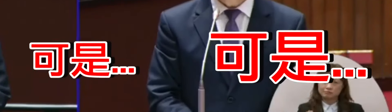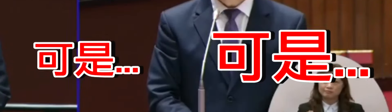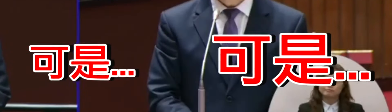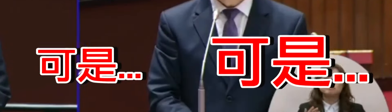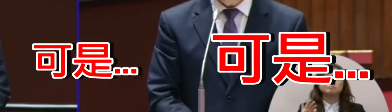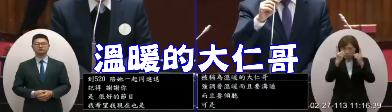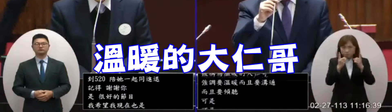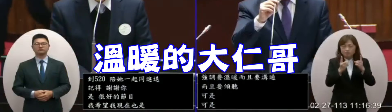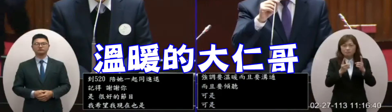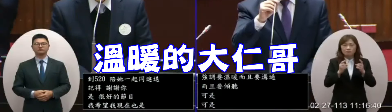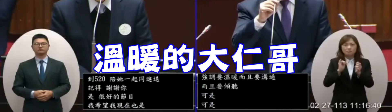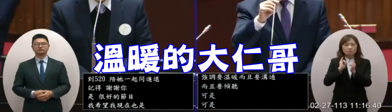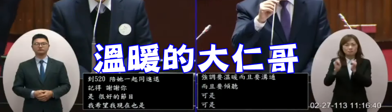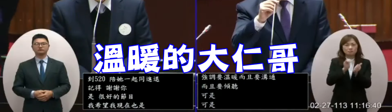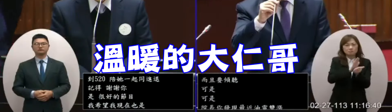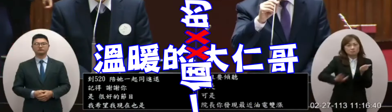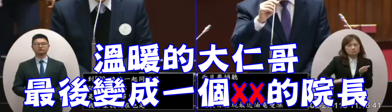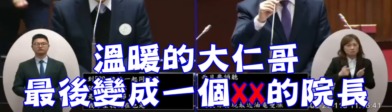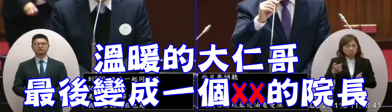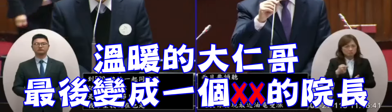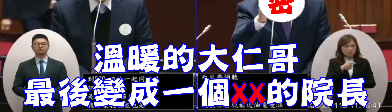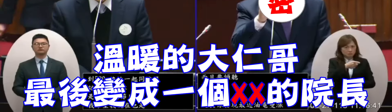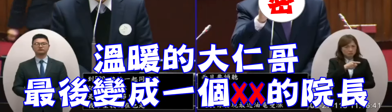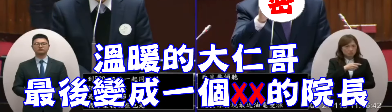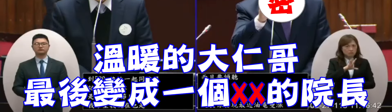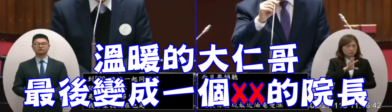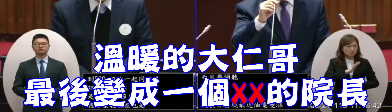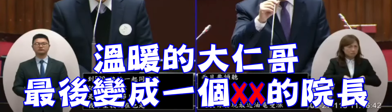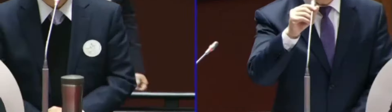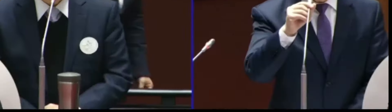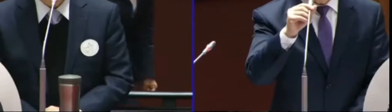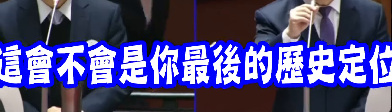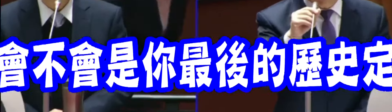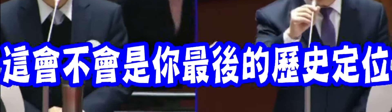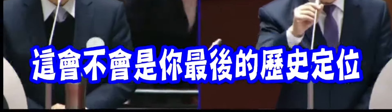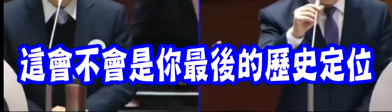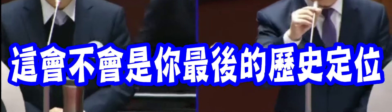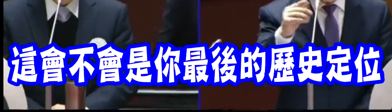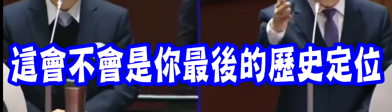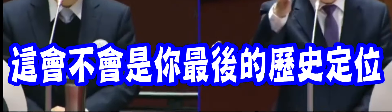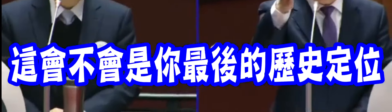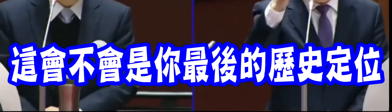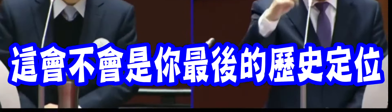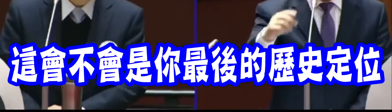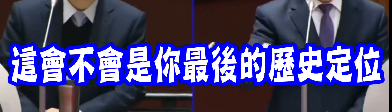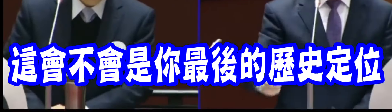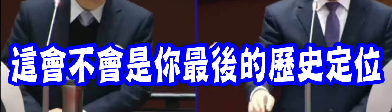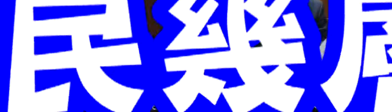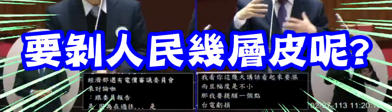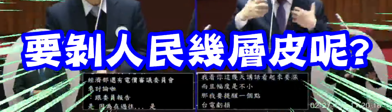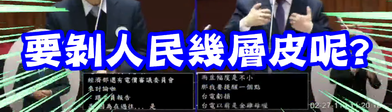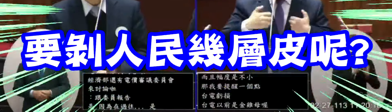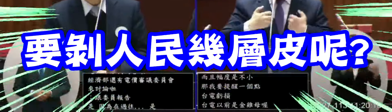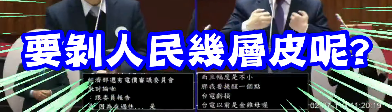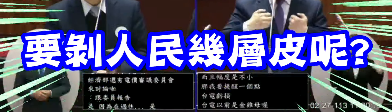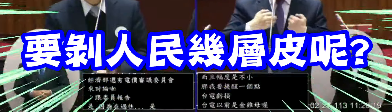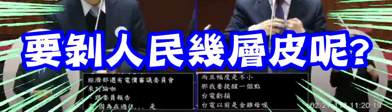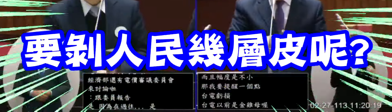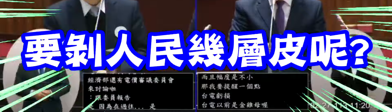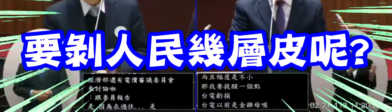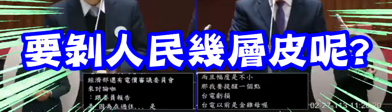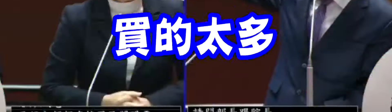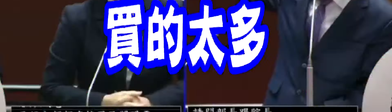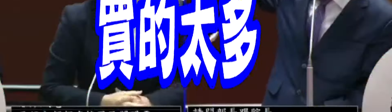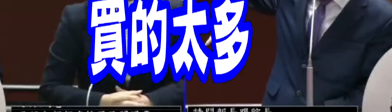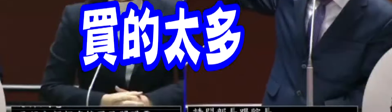可是，温暖的大人哥变成是一个院长，这会不会是你最后的历史定位？要剥人民几层